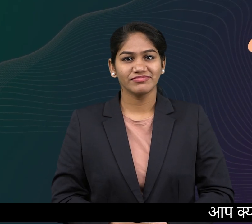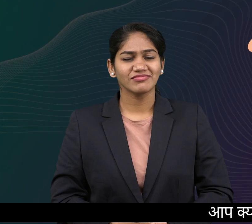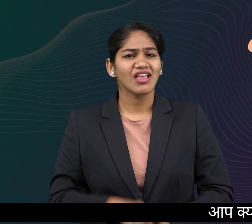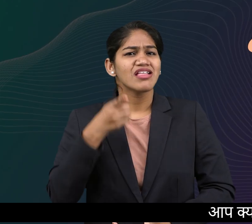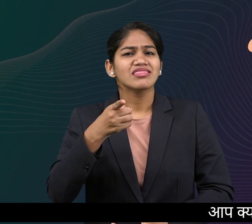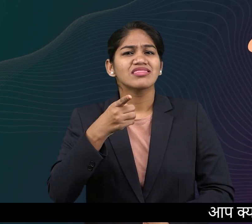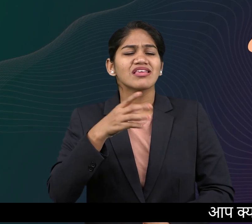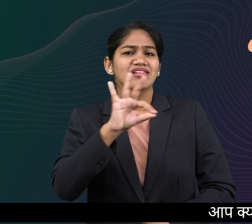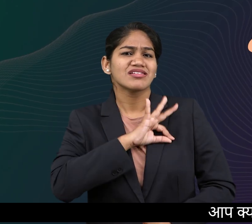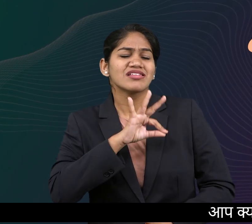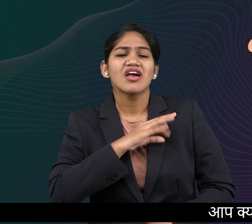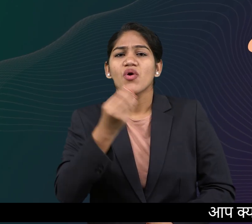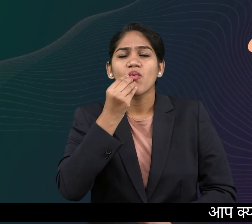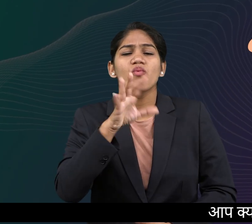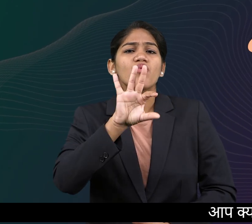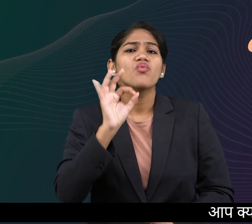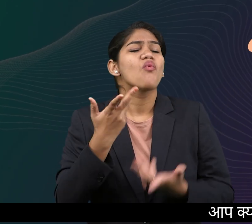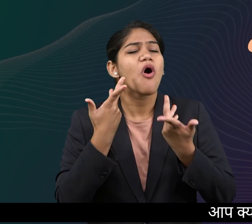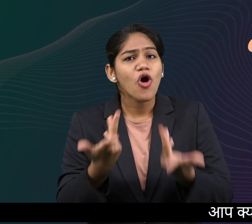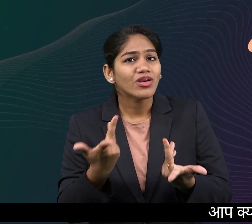आप क्या खाना पसंद करेंगे?